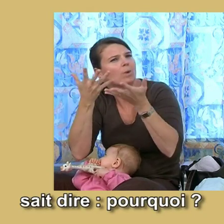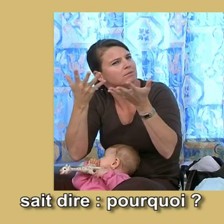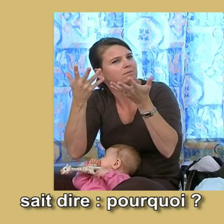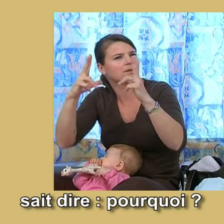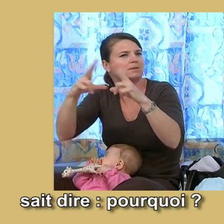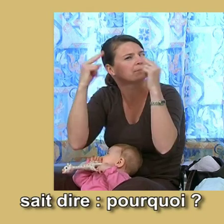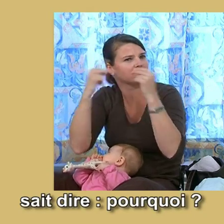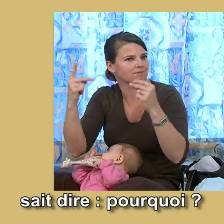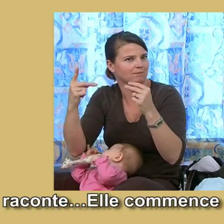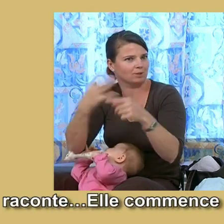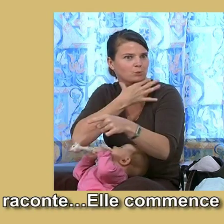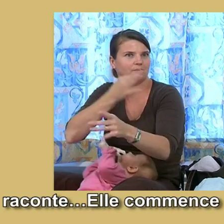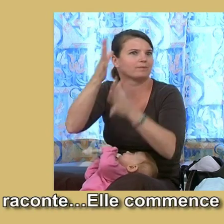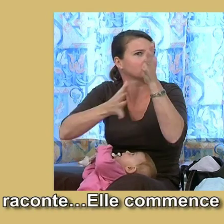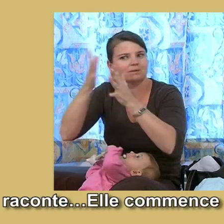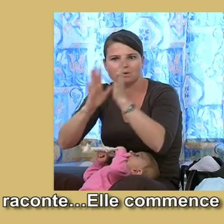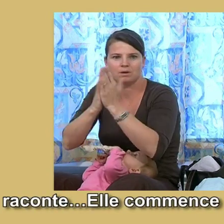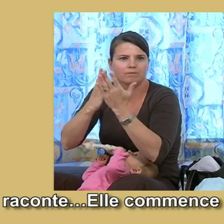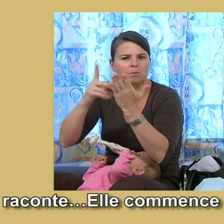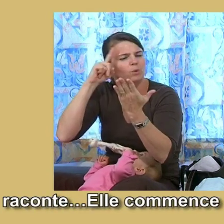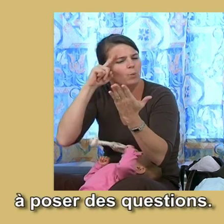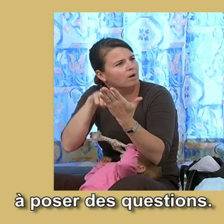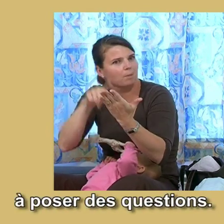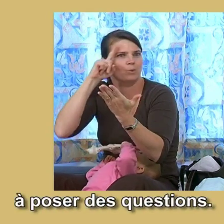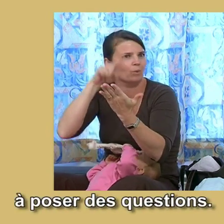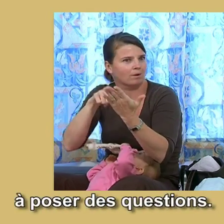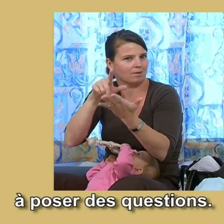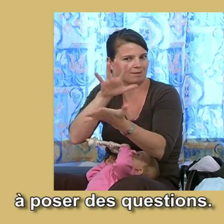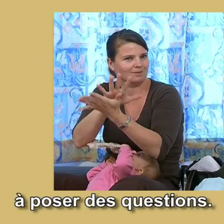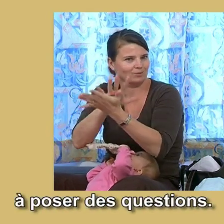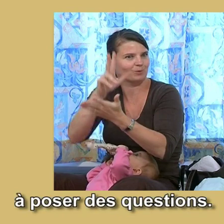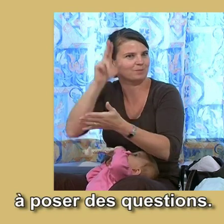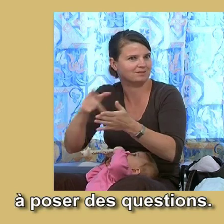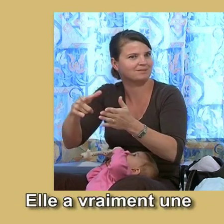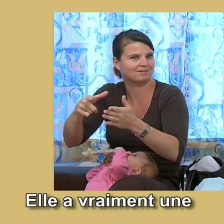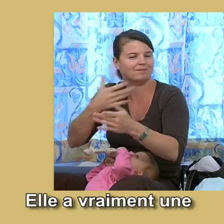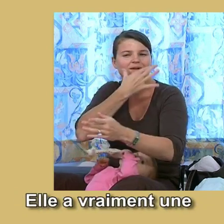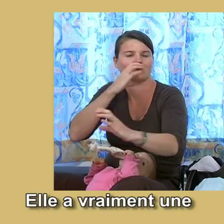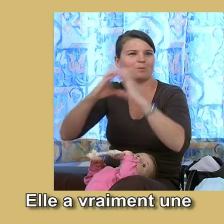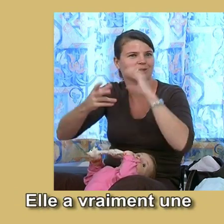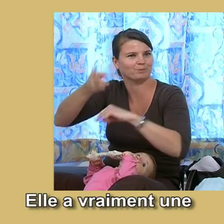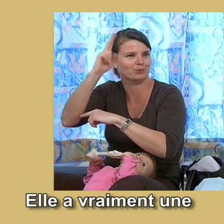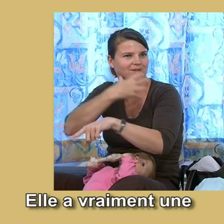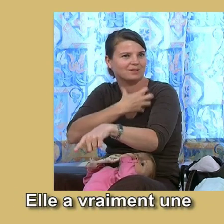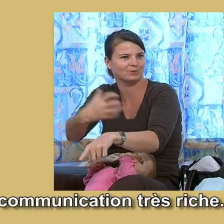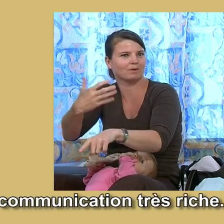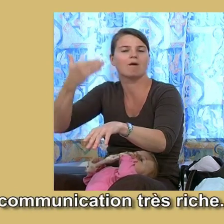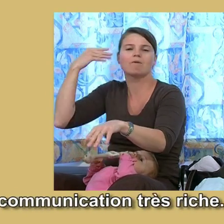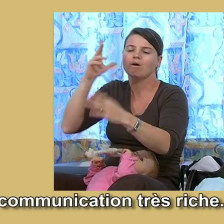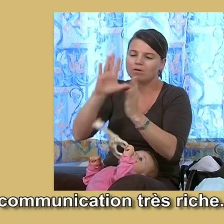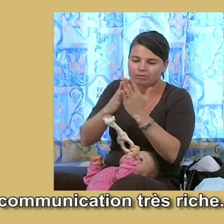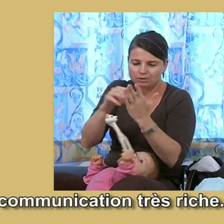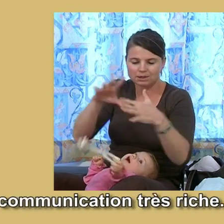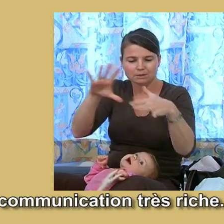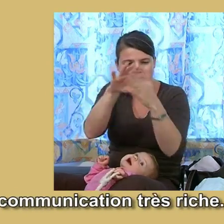elle me dit, mais elle sait dire pourquoi, raconte, enfin, elle s'est posé des questions, elle commence à poser des questions, elle a